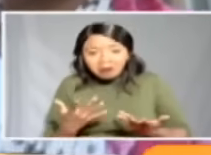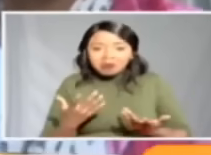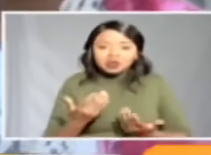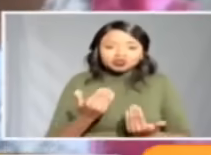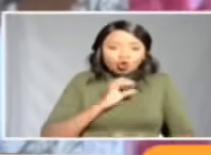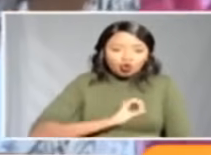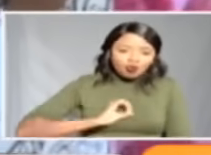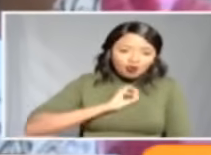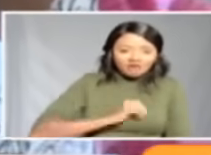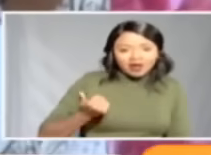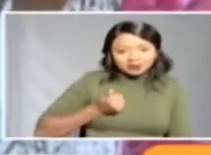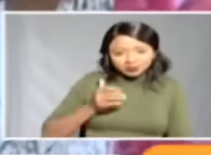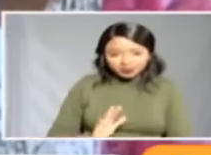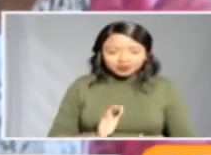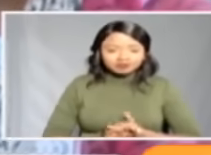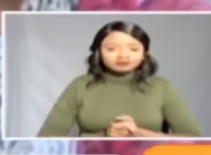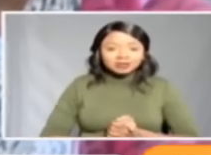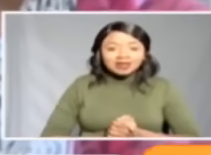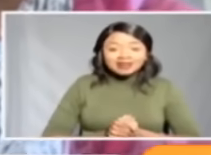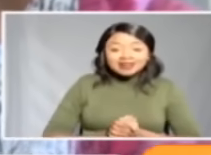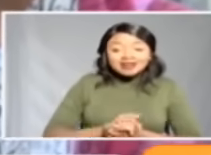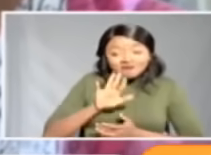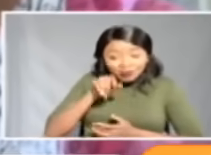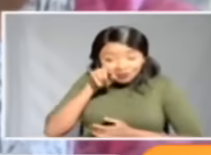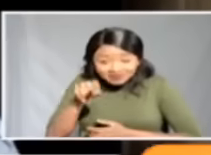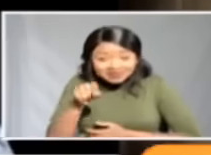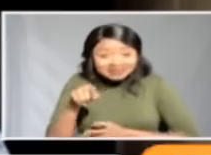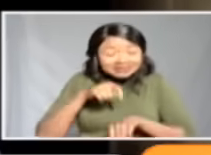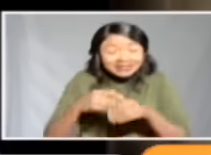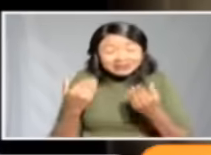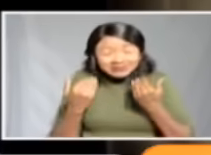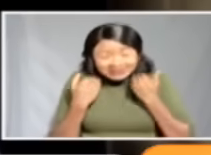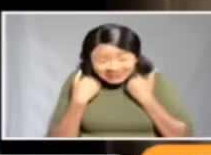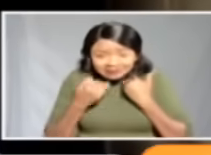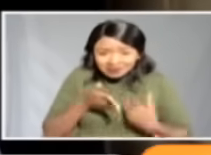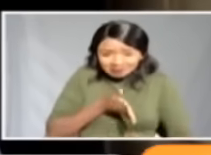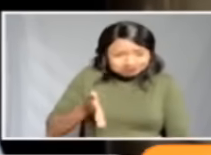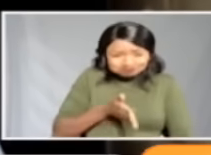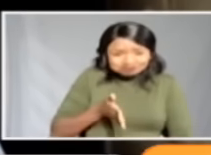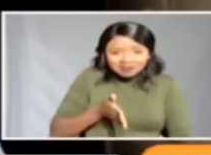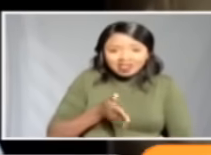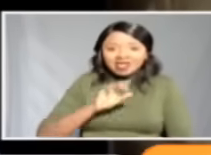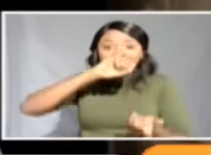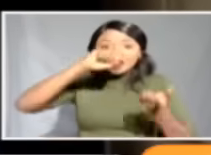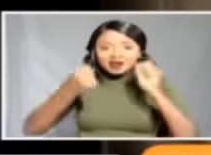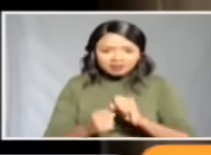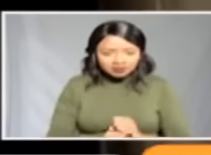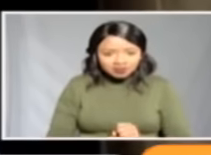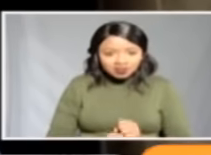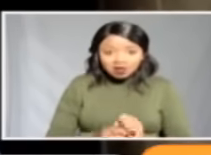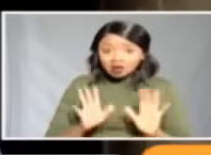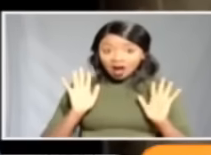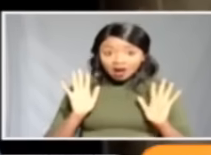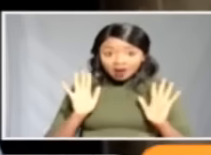wanadai kunajisiwa na askofu usiku wa manane. Hata siku moja,